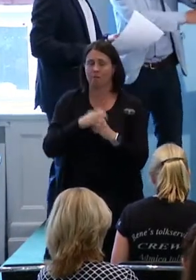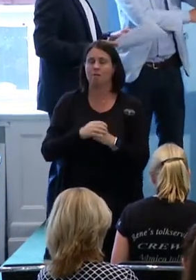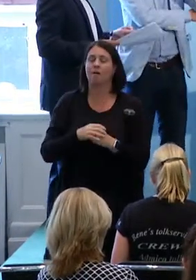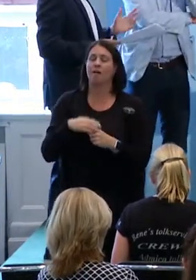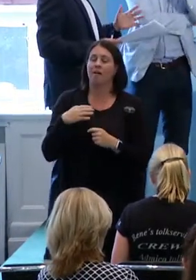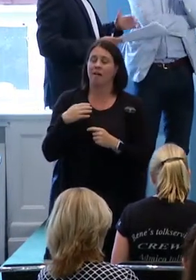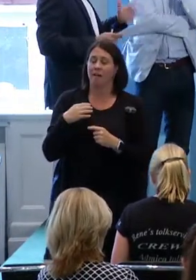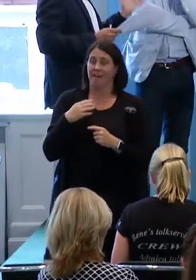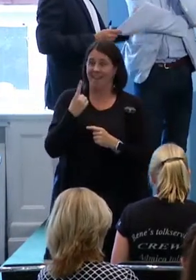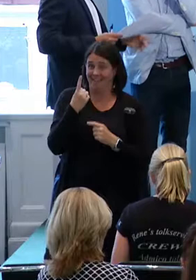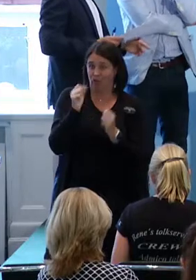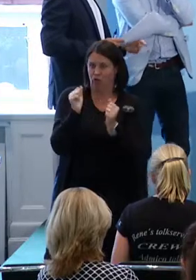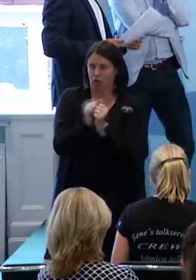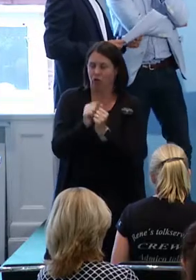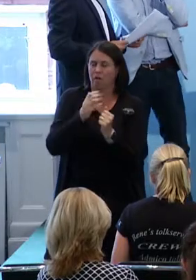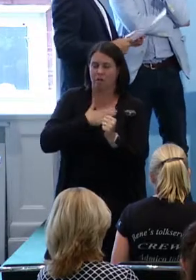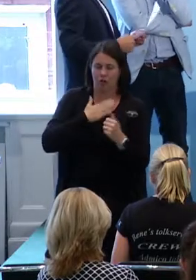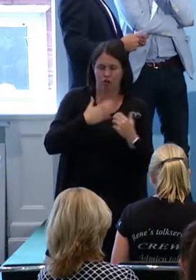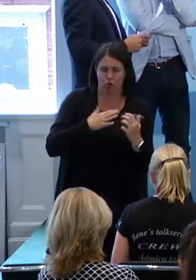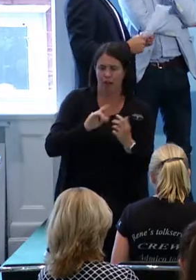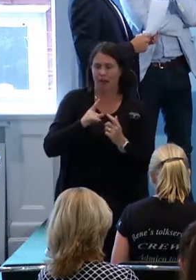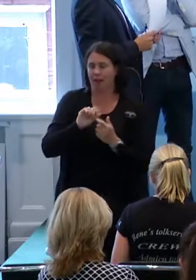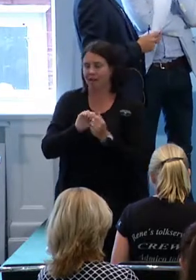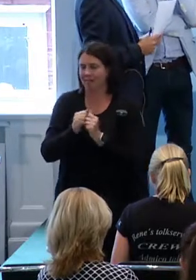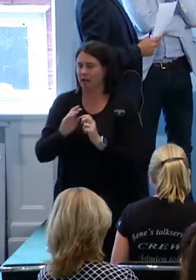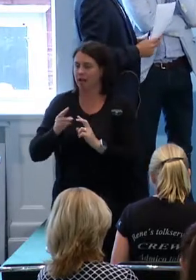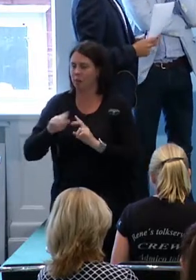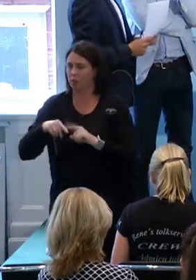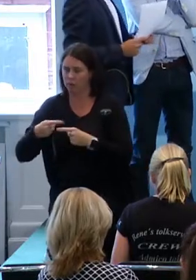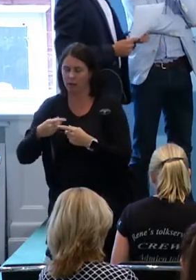ska vi göra eller ändra på eller vidareutveckla.